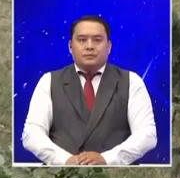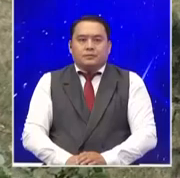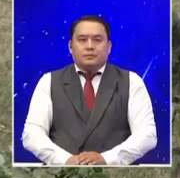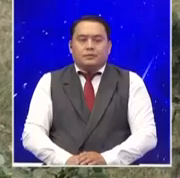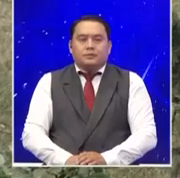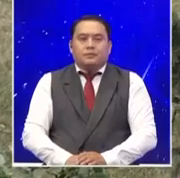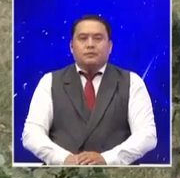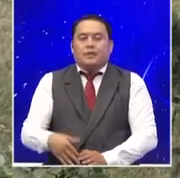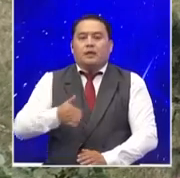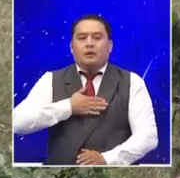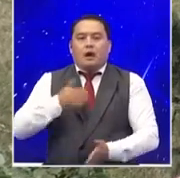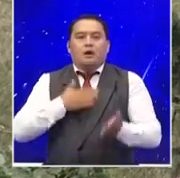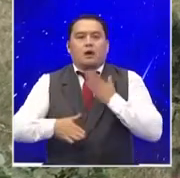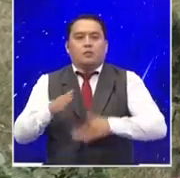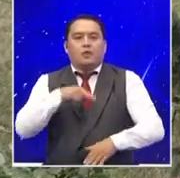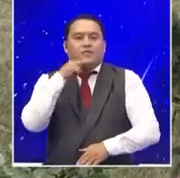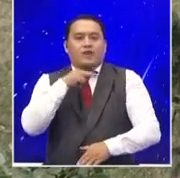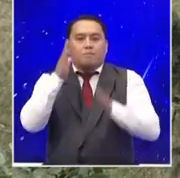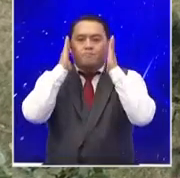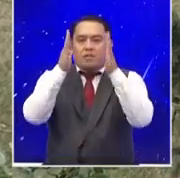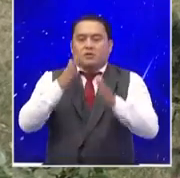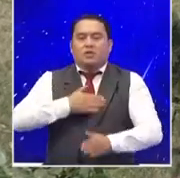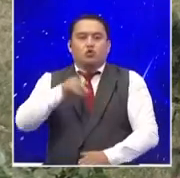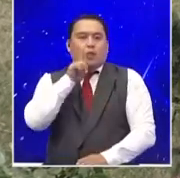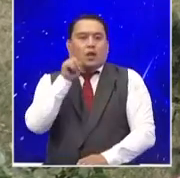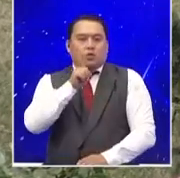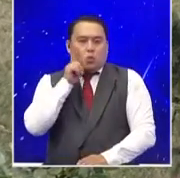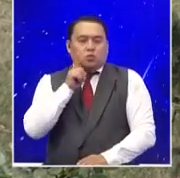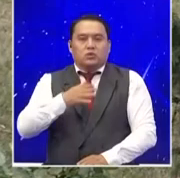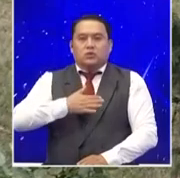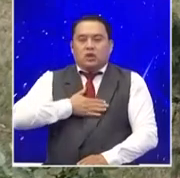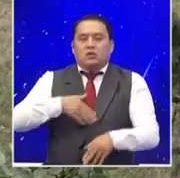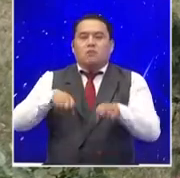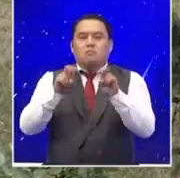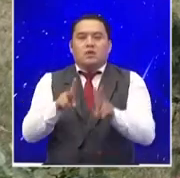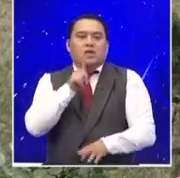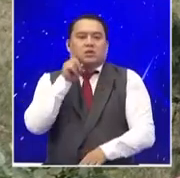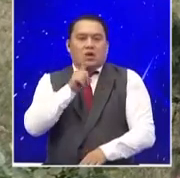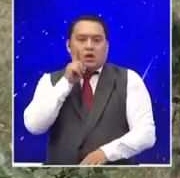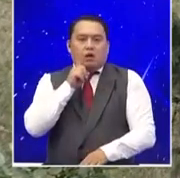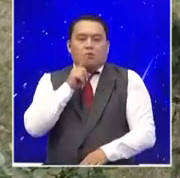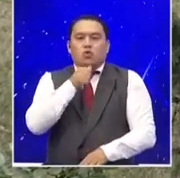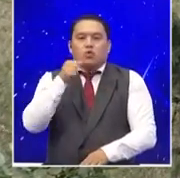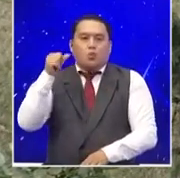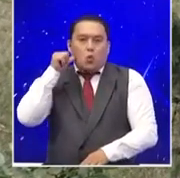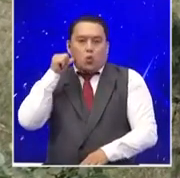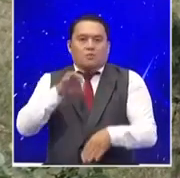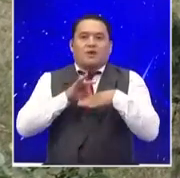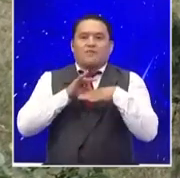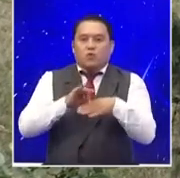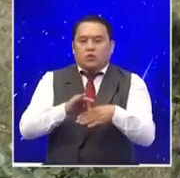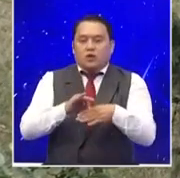Я рада тому, что обратили внимание на нашу молодежь, на наших молодых специалистов. С прошлого года ведется эта